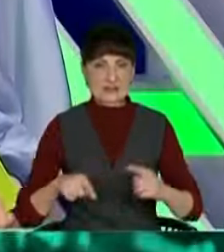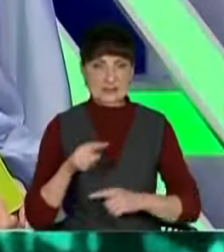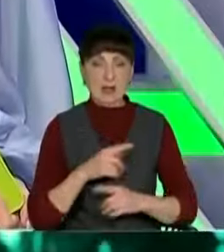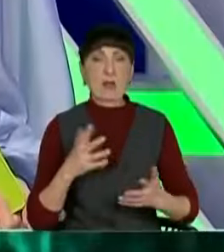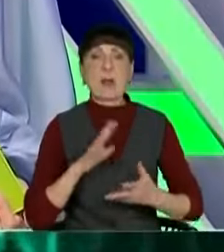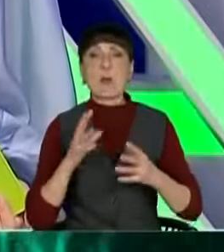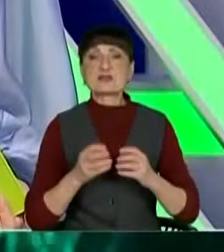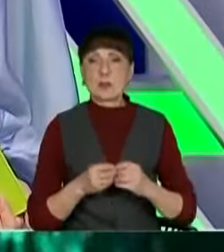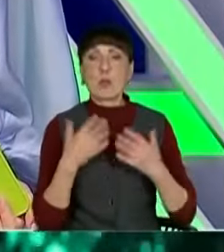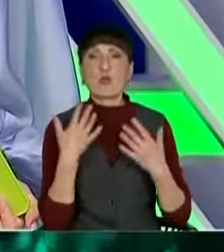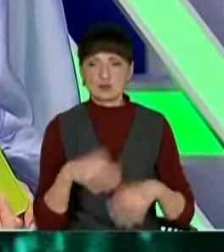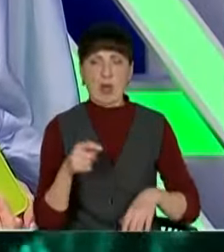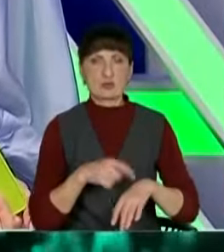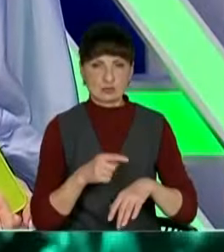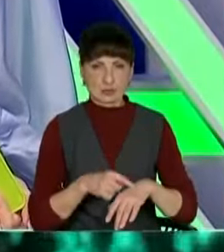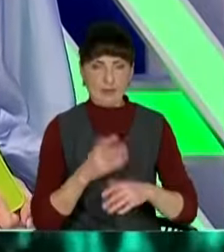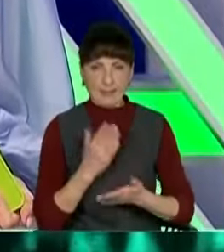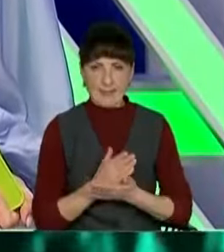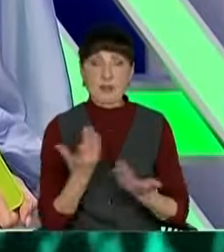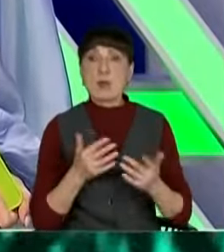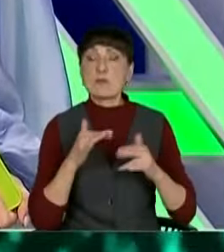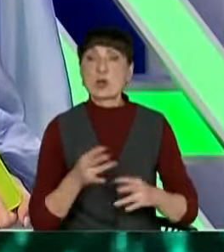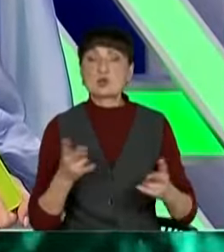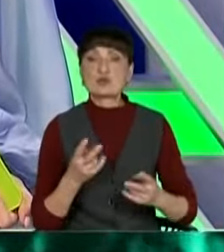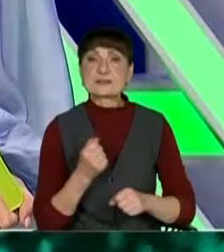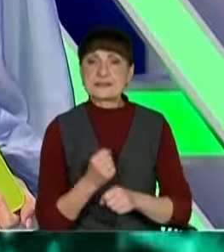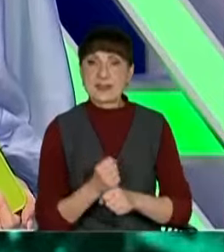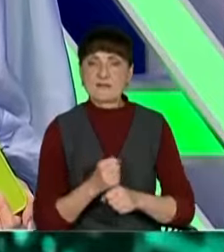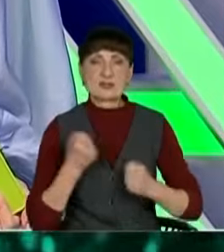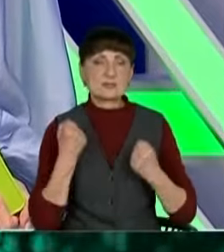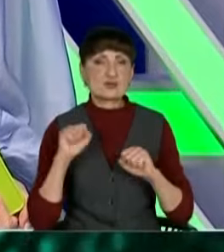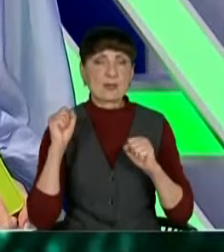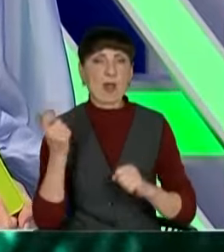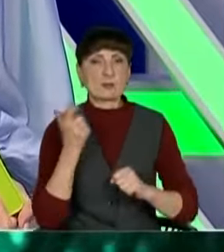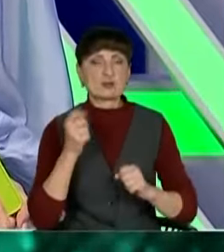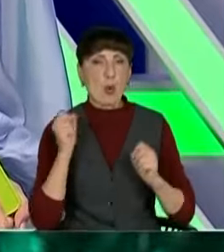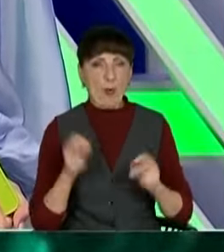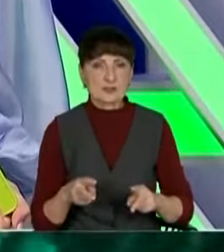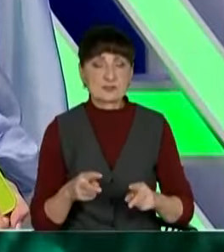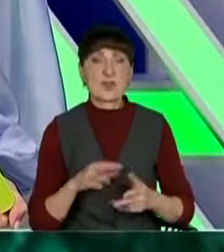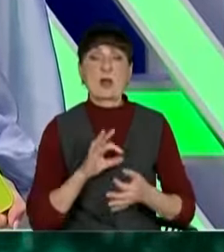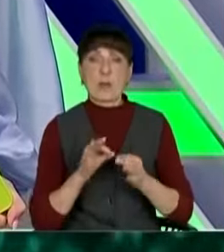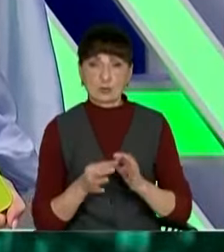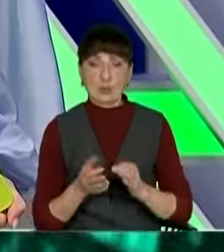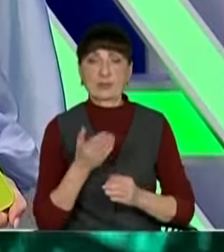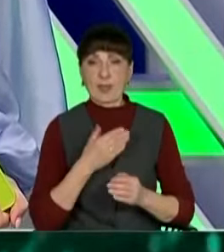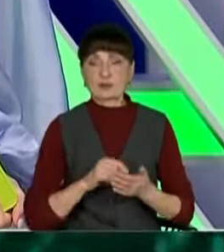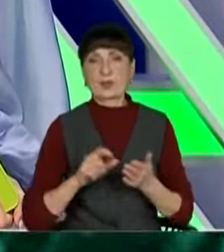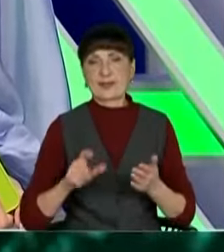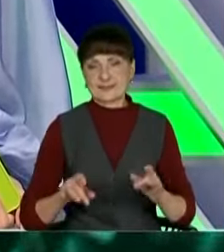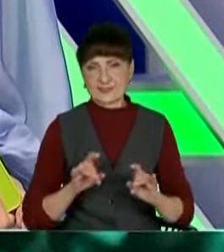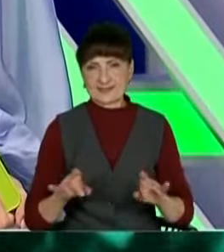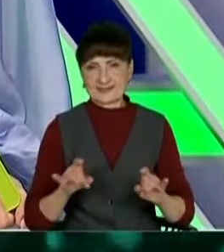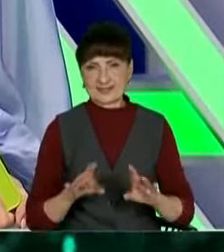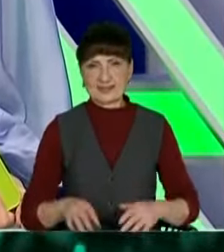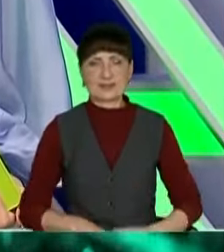какие последствия уже ощущаются и какие меры необходимо предпринимать во избежание экономической угрозы, обо всем подробнее в деловом обзоре